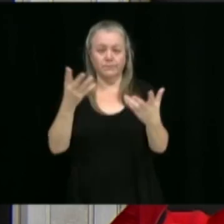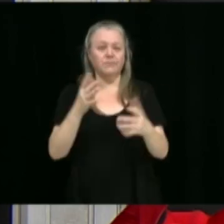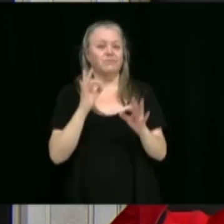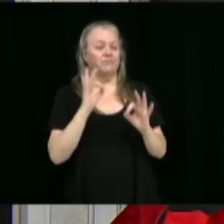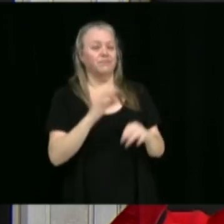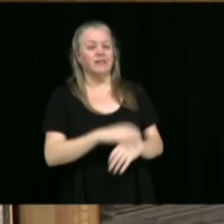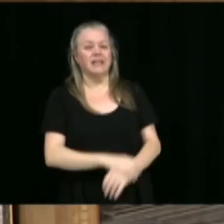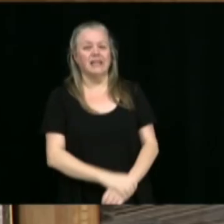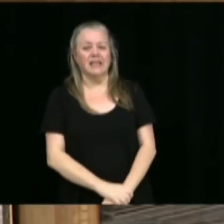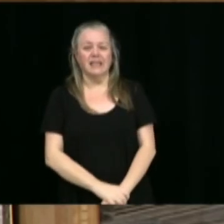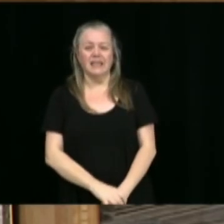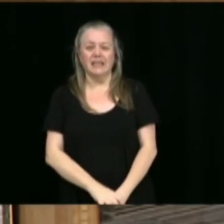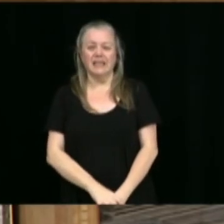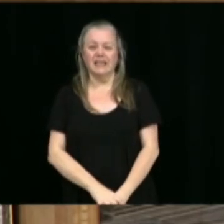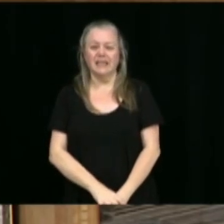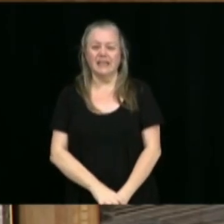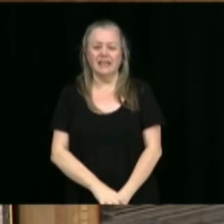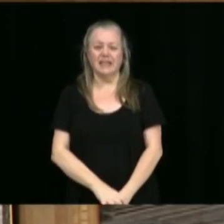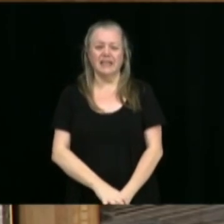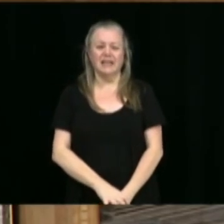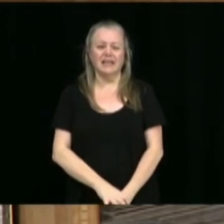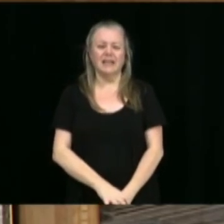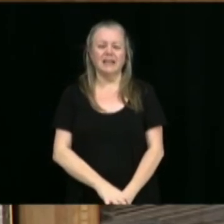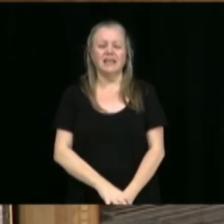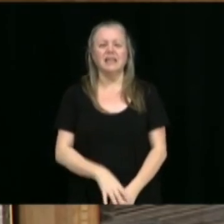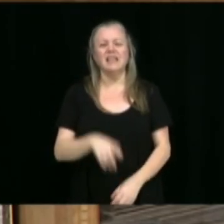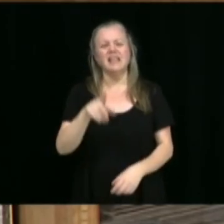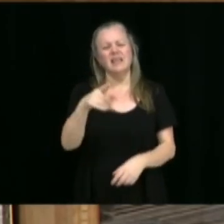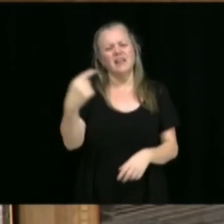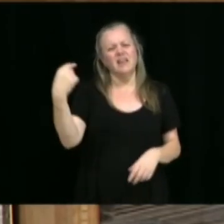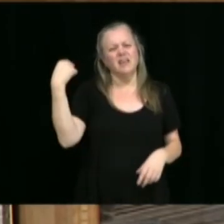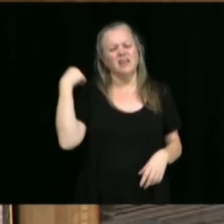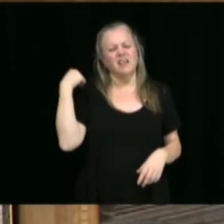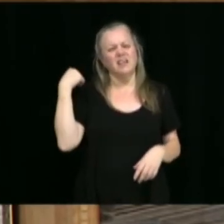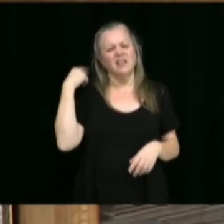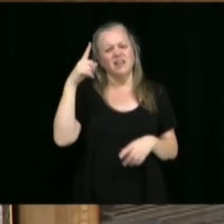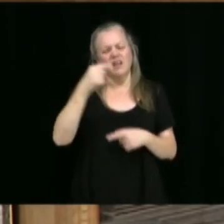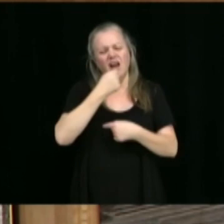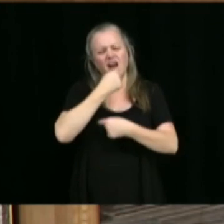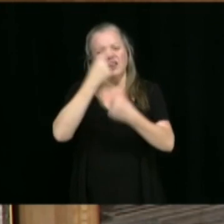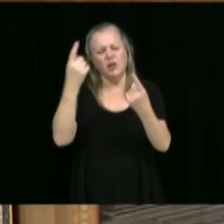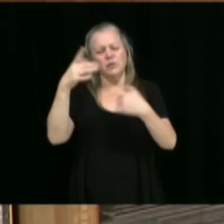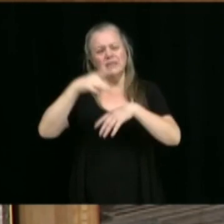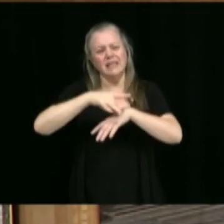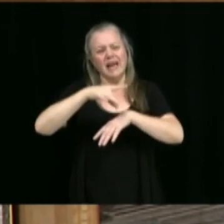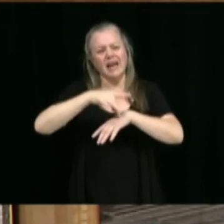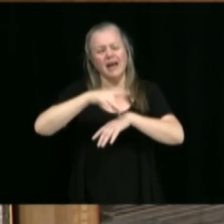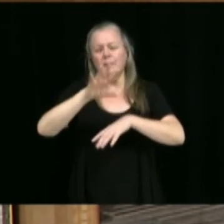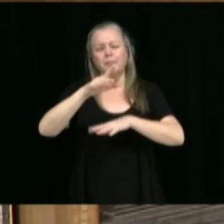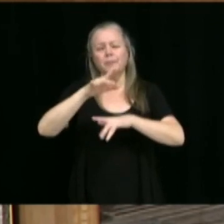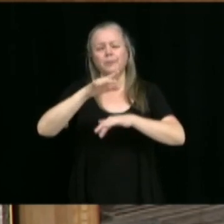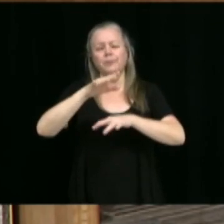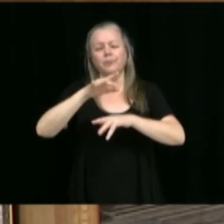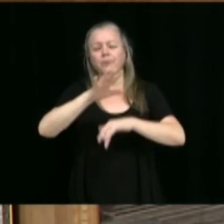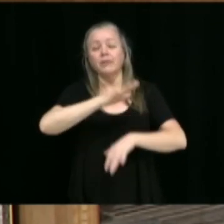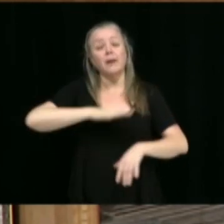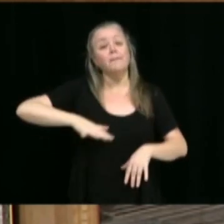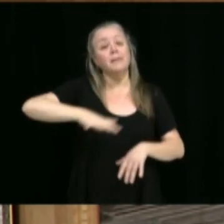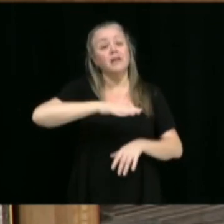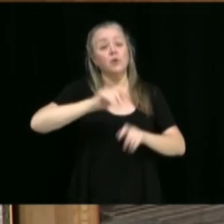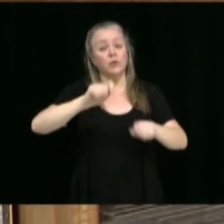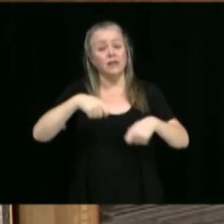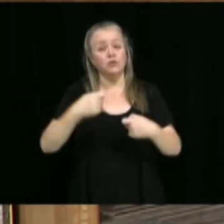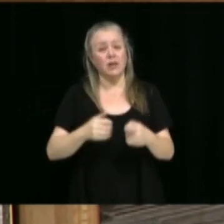D'accord. Merci. Il y a quelque temps, là, vous aviez annoncé des terrains, pas des terrains, mais des milieux naturels